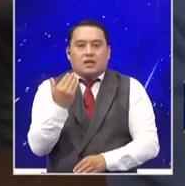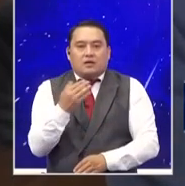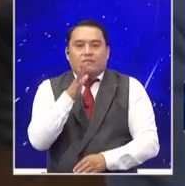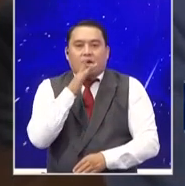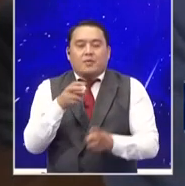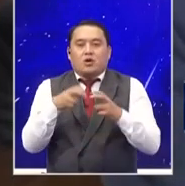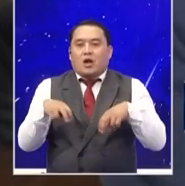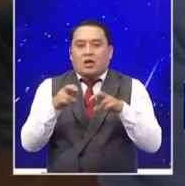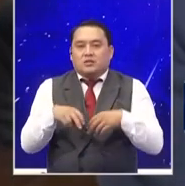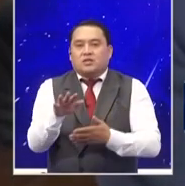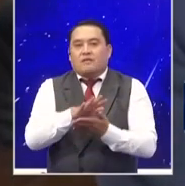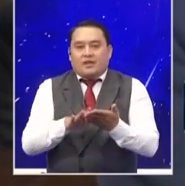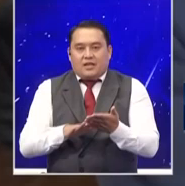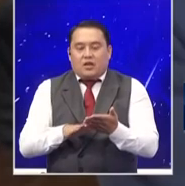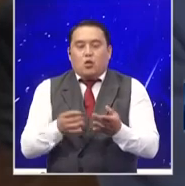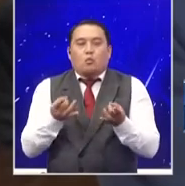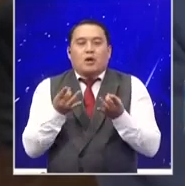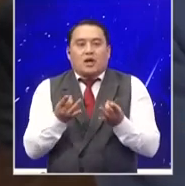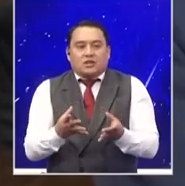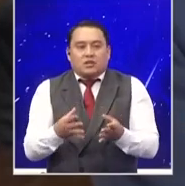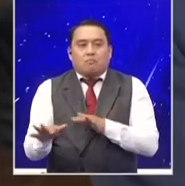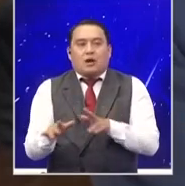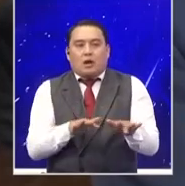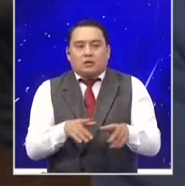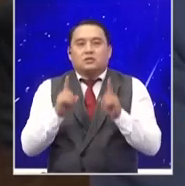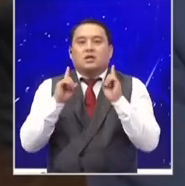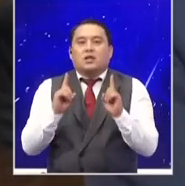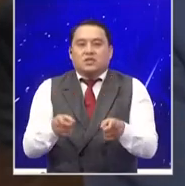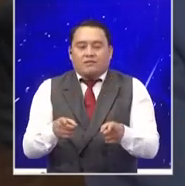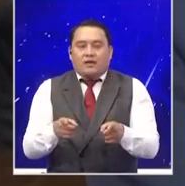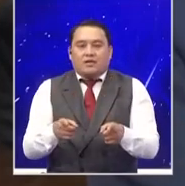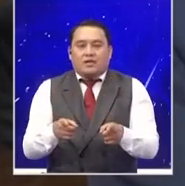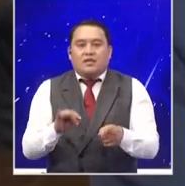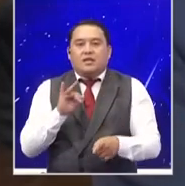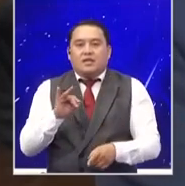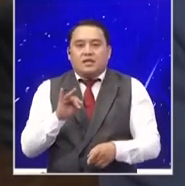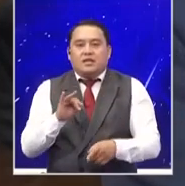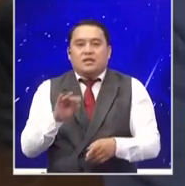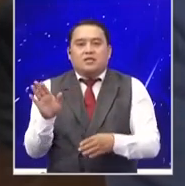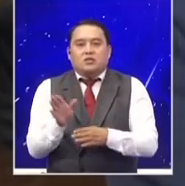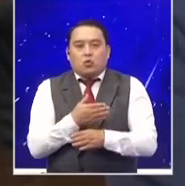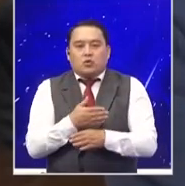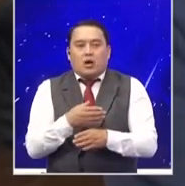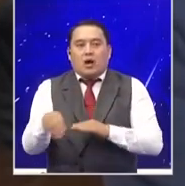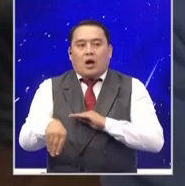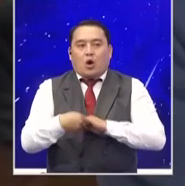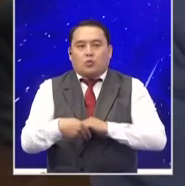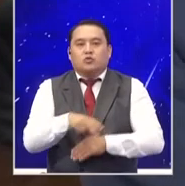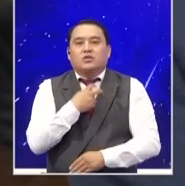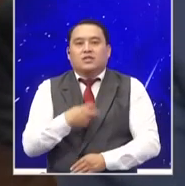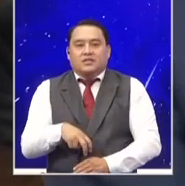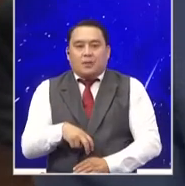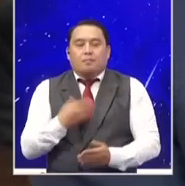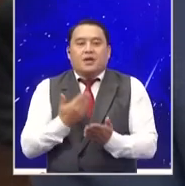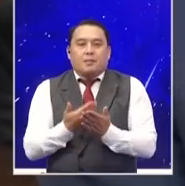сроков рассмотрения заявлений, упрощение процедуры согласования, а также исключение коррупционных рисков.